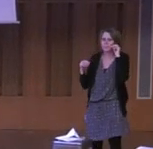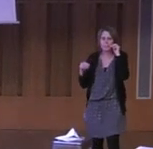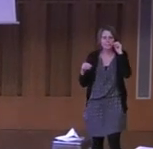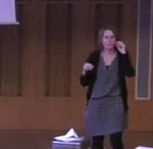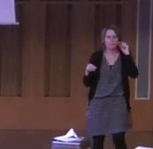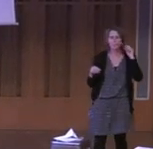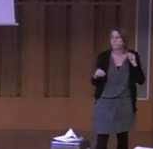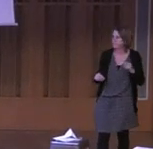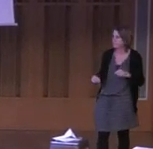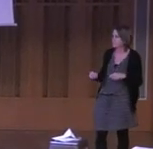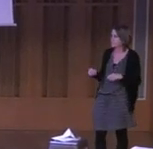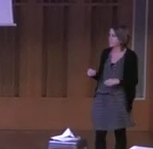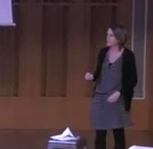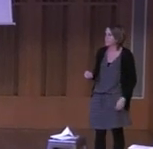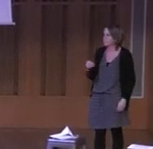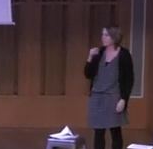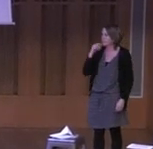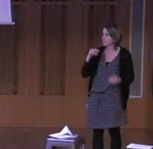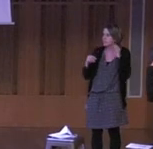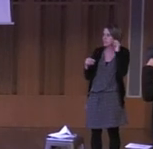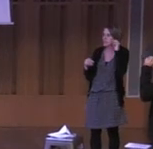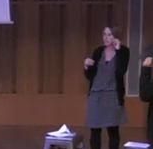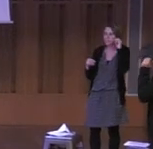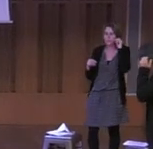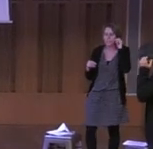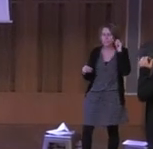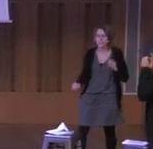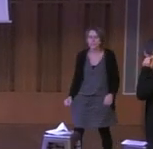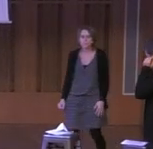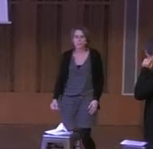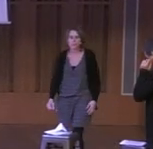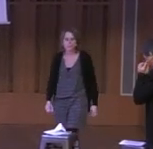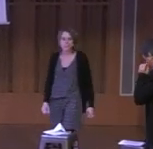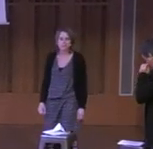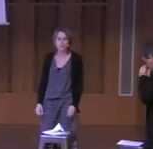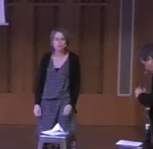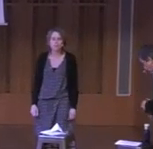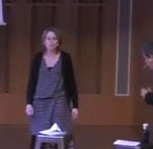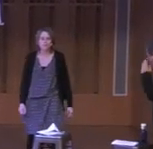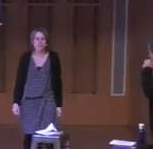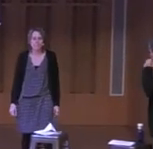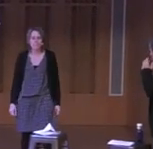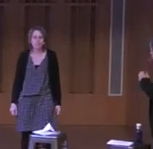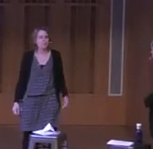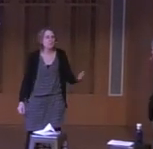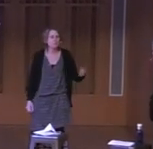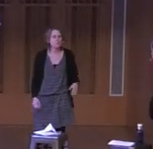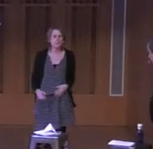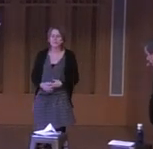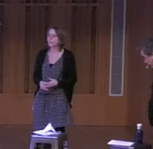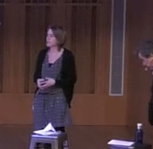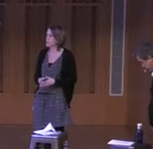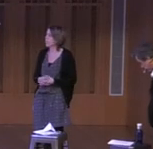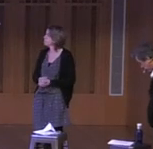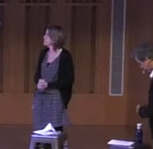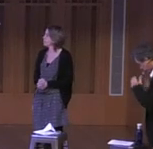Bé, hola. No sé si funciona. Sí. Bona tarda a tothom. Bé, nosaltres som